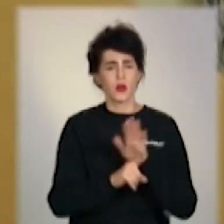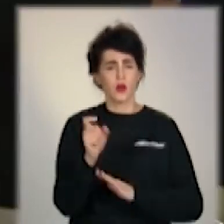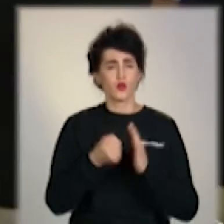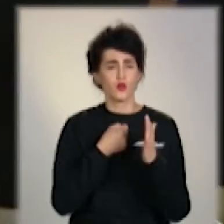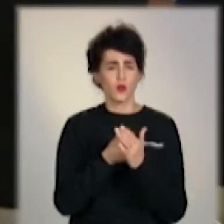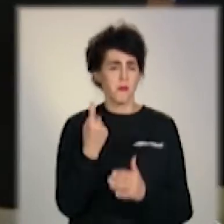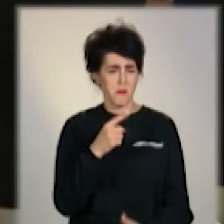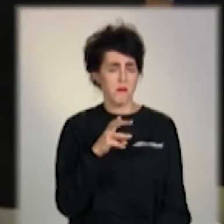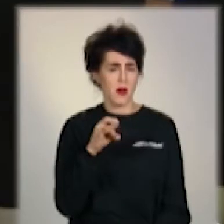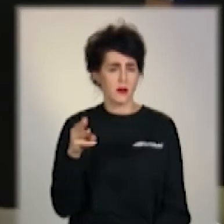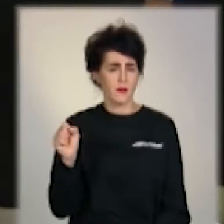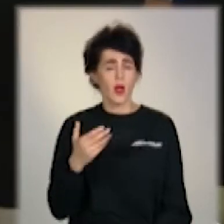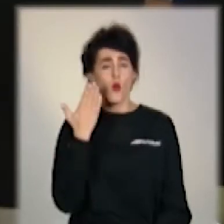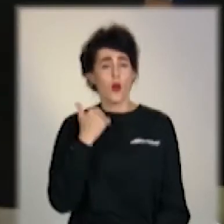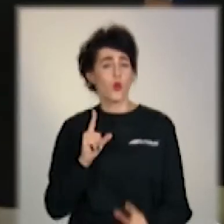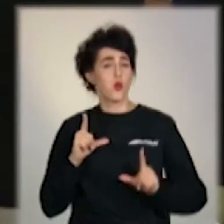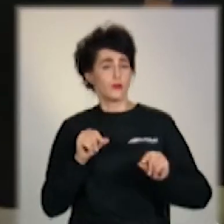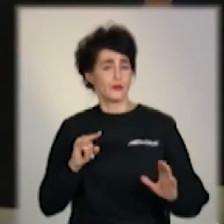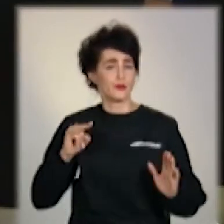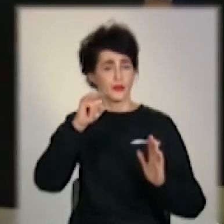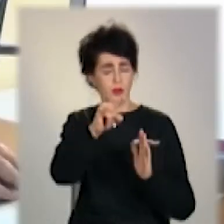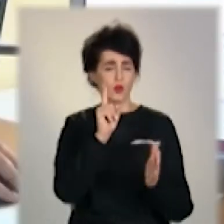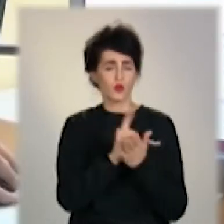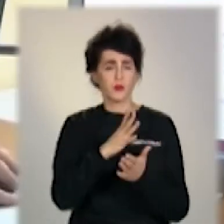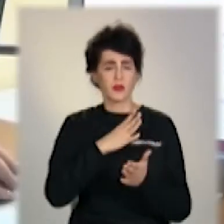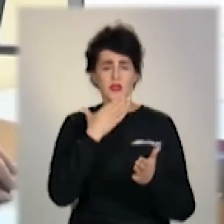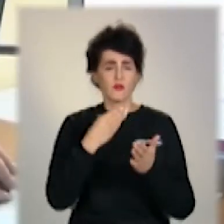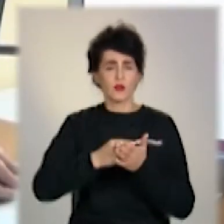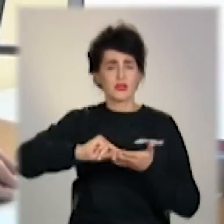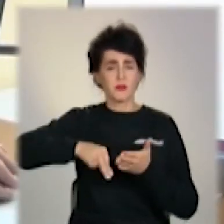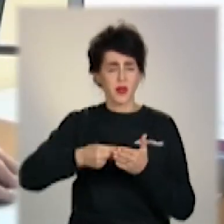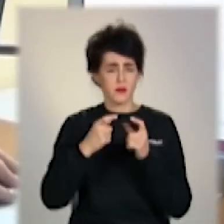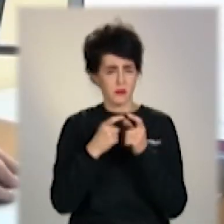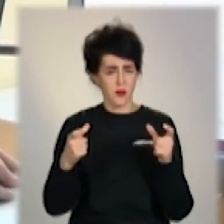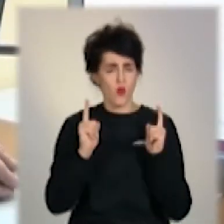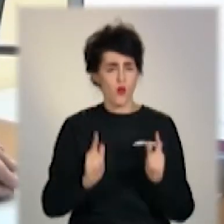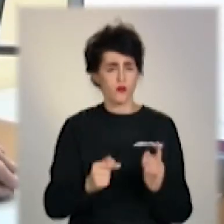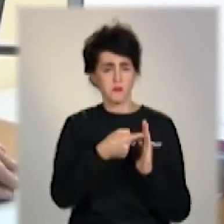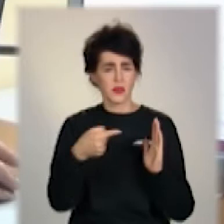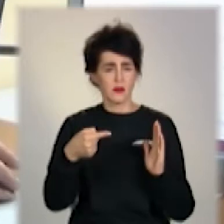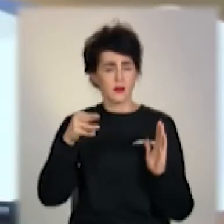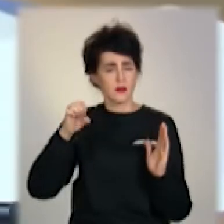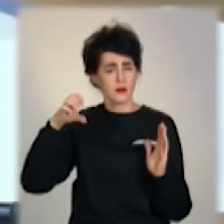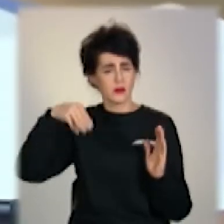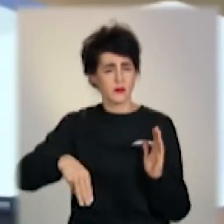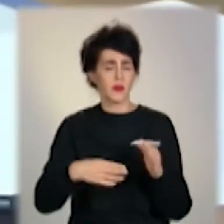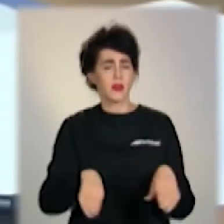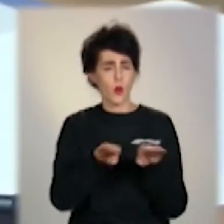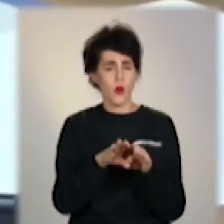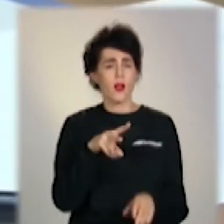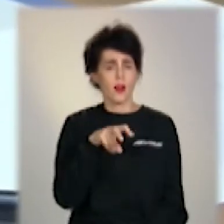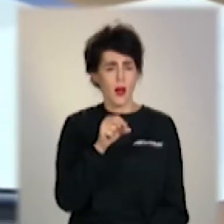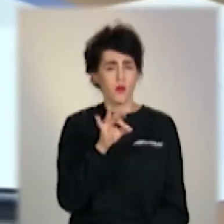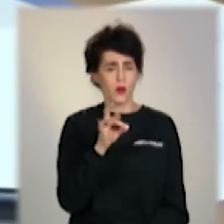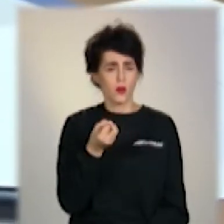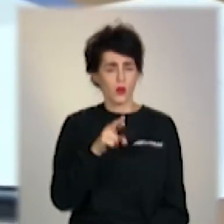марта. Перед вильотом у деякі країни треба мати довідку з негативним ПЛР-тестом. У більшості лабораторій такі аналізи роблять